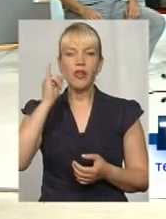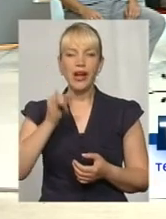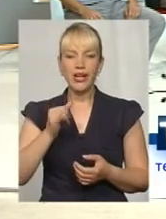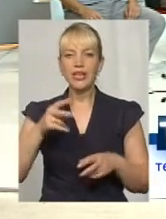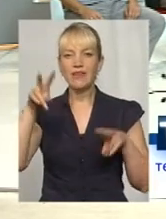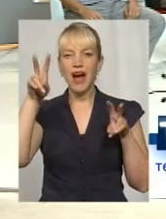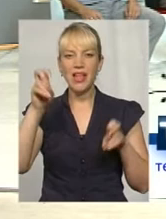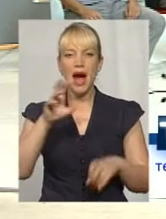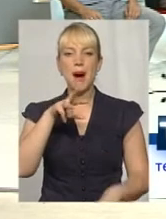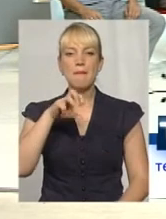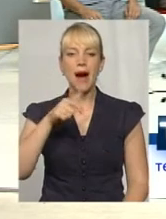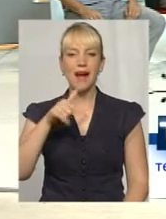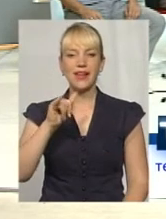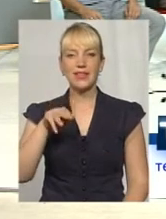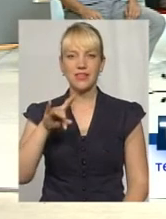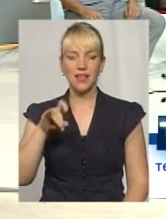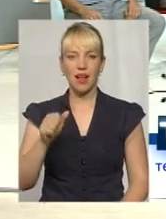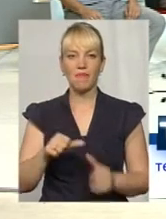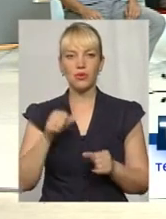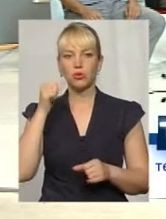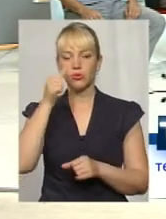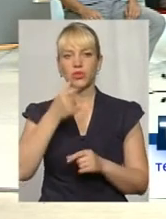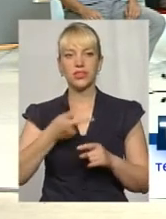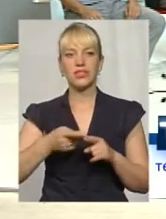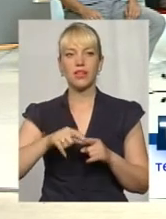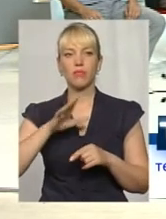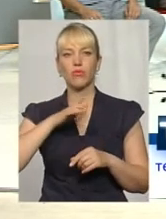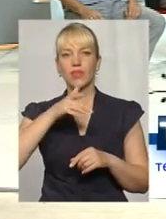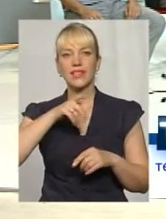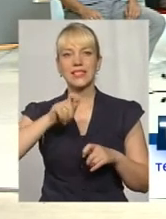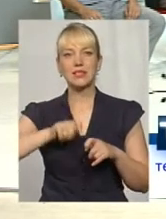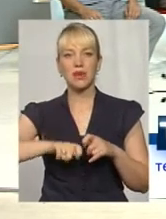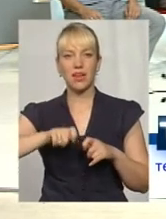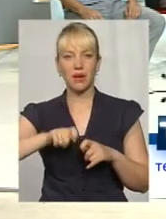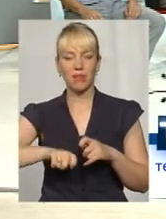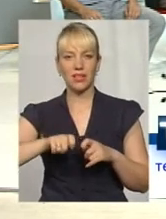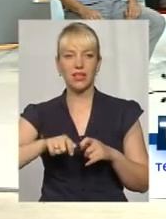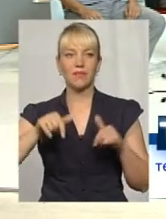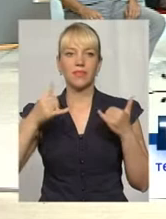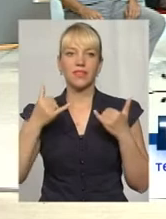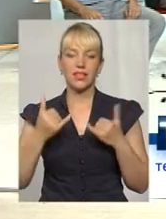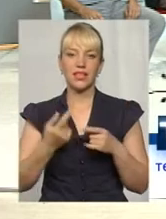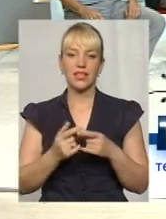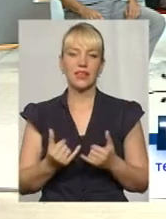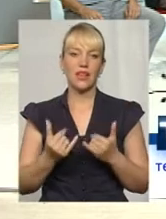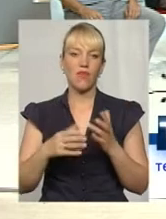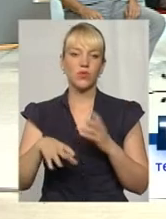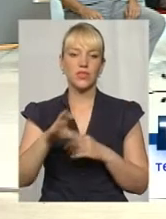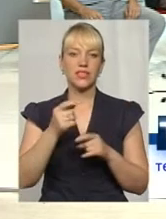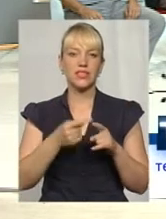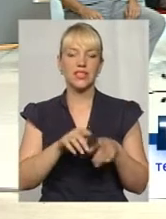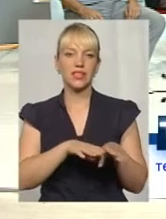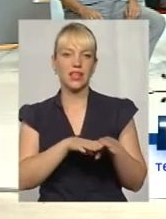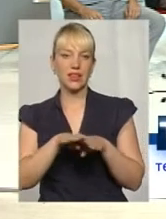магістра. Минулого року це був такий собі експеримент. Нині це для всіх єдине правило.